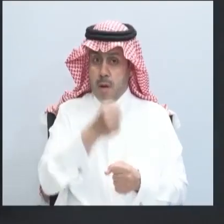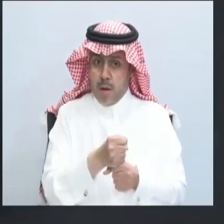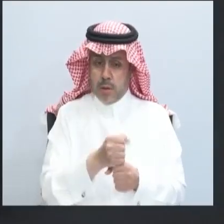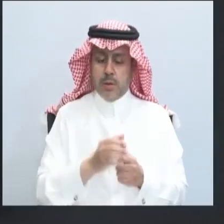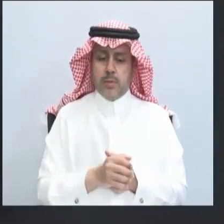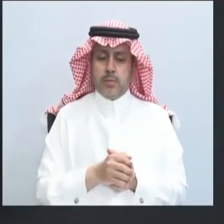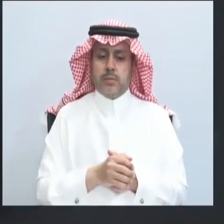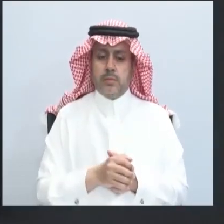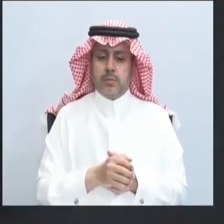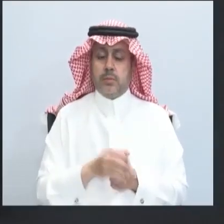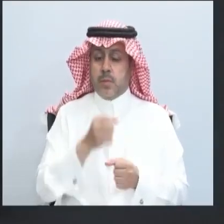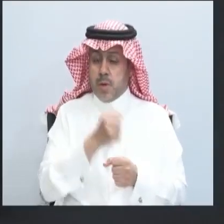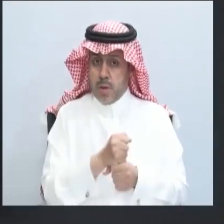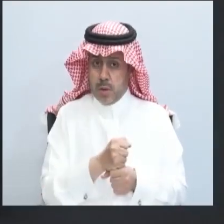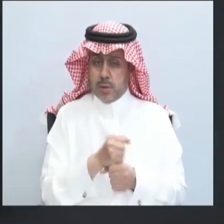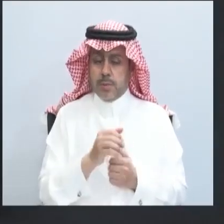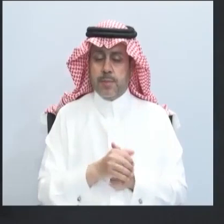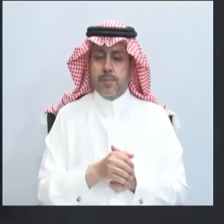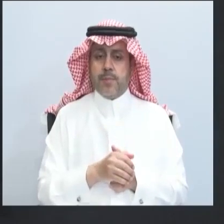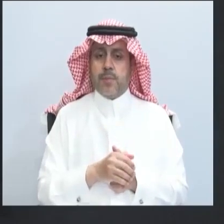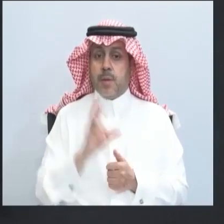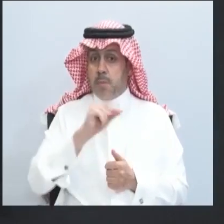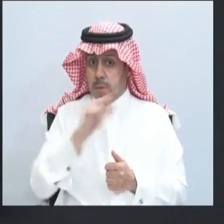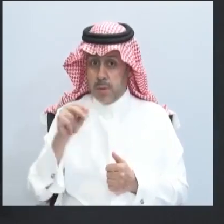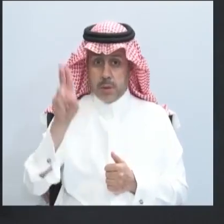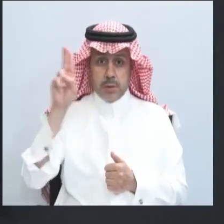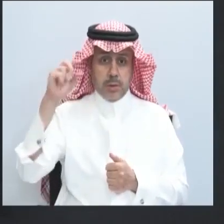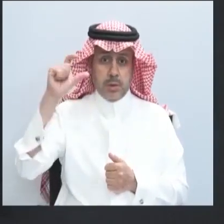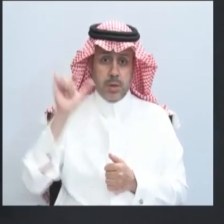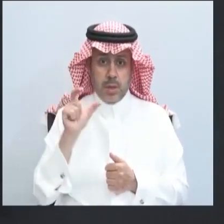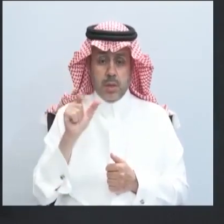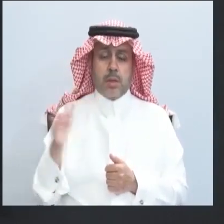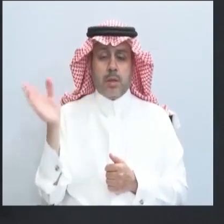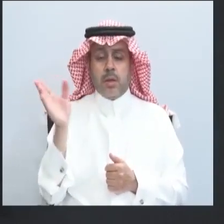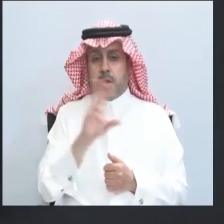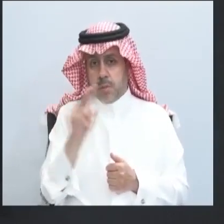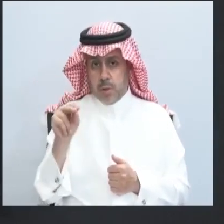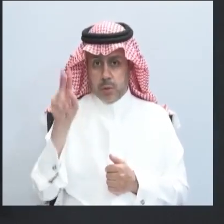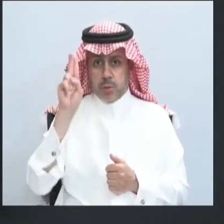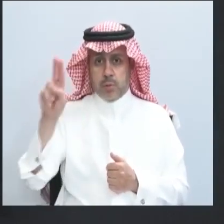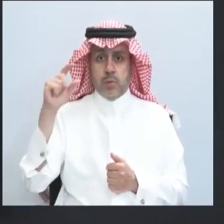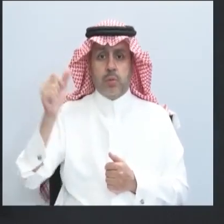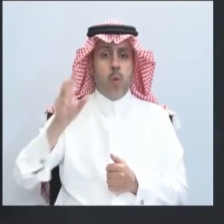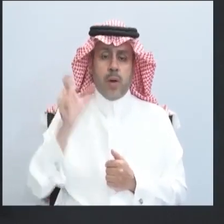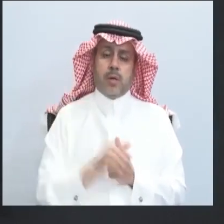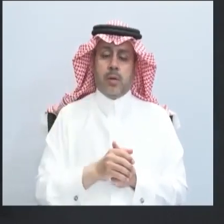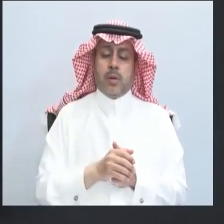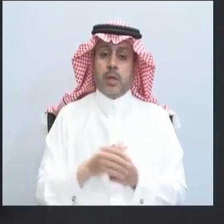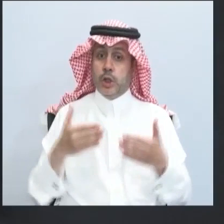الارشاد قاعده كما تدين تدان وقاعد الجزاء من جنس